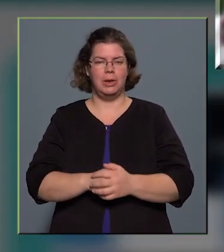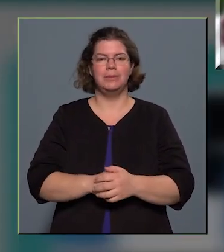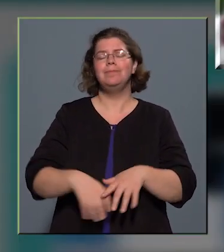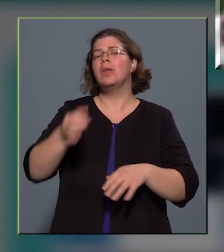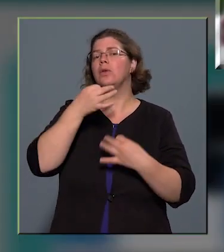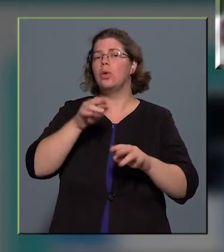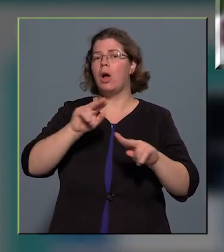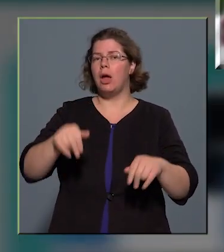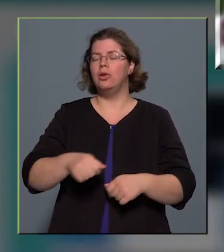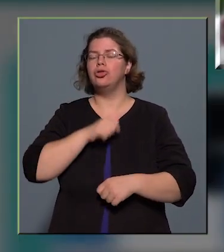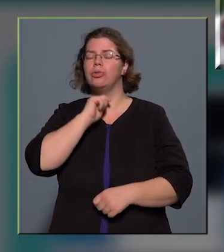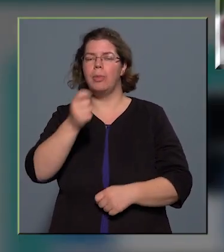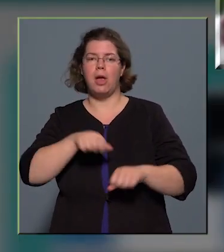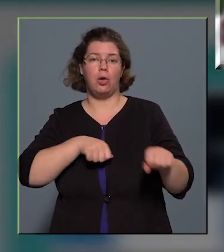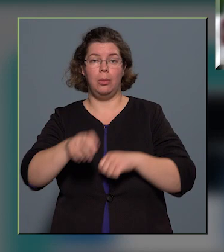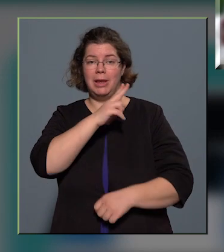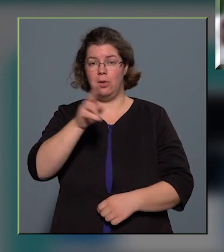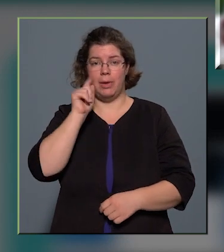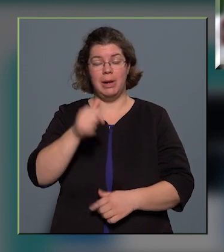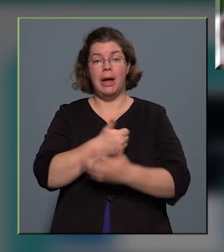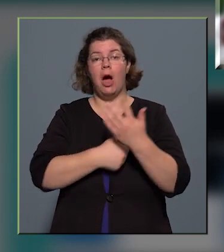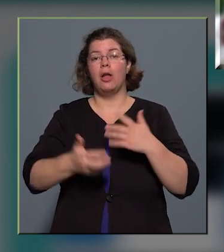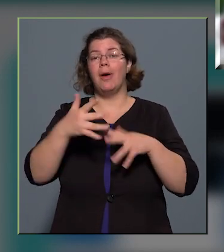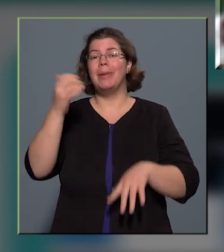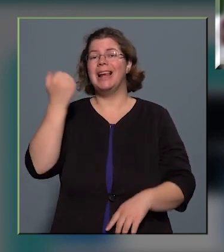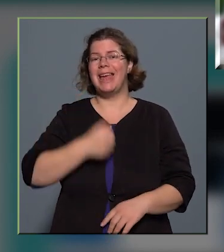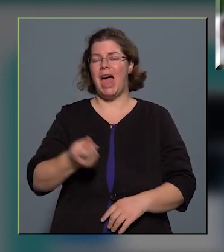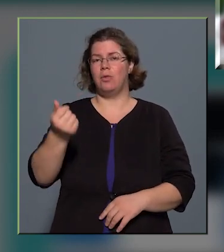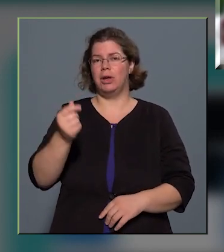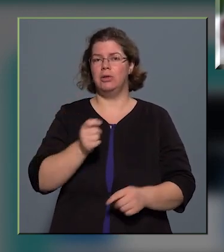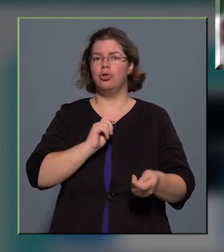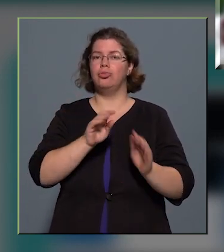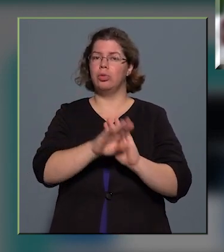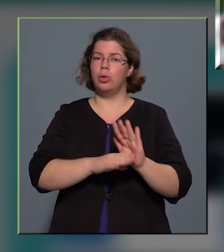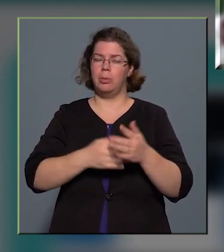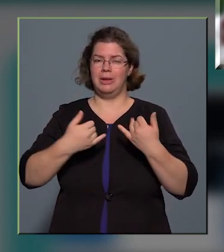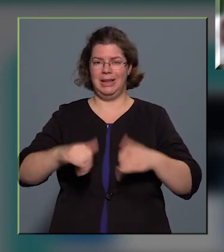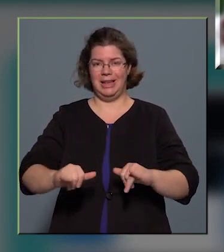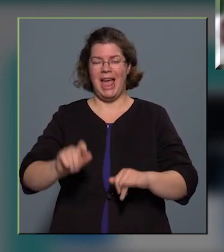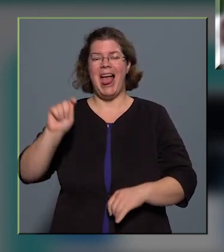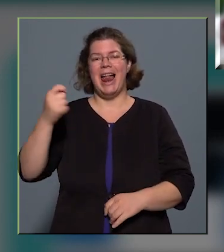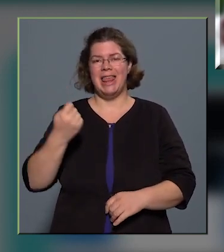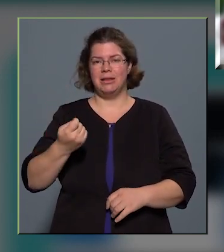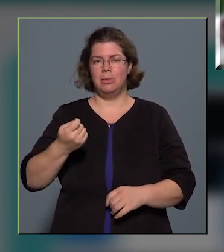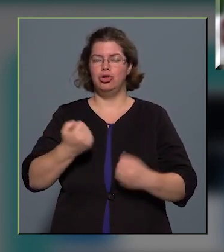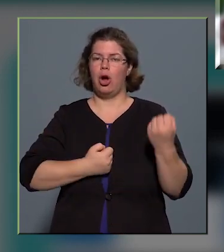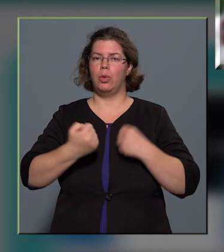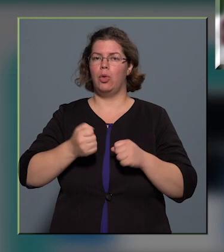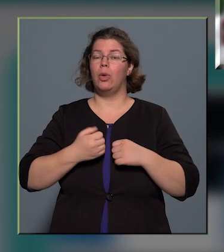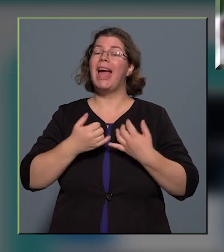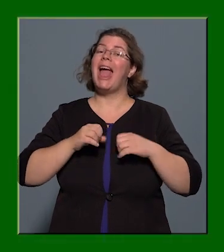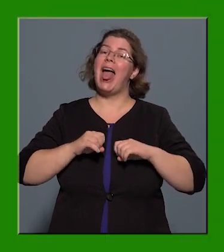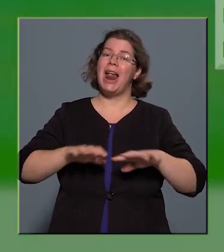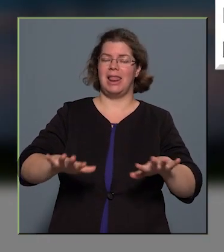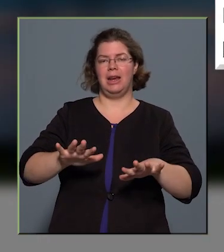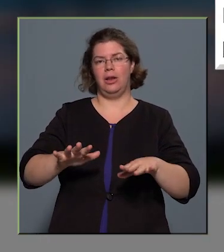a magyar kormány novemberben 60 milliárd forintos programot indít az elektromos autók elterjedésének